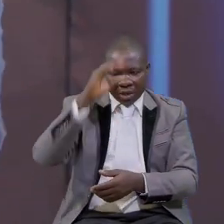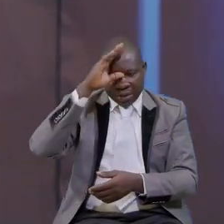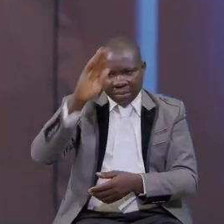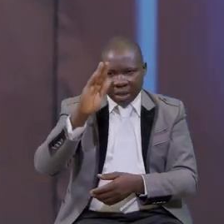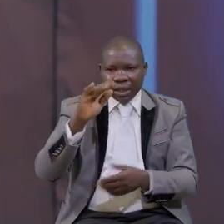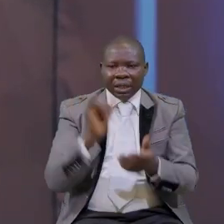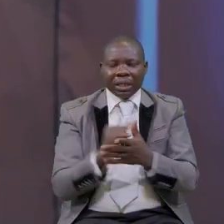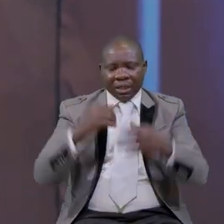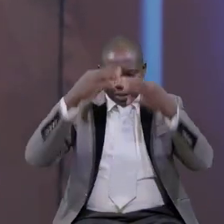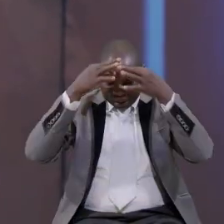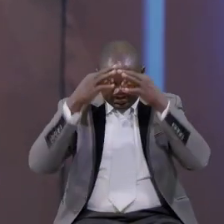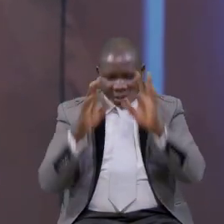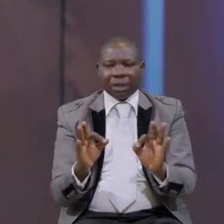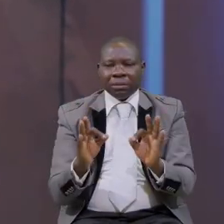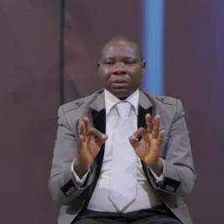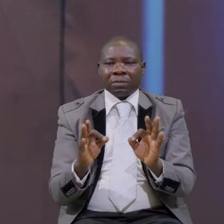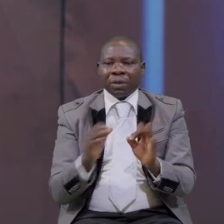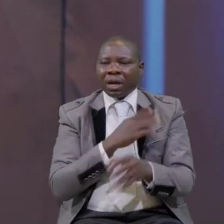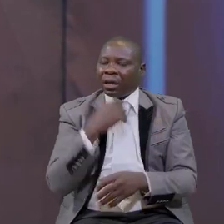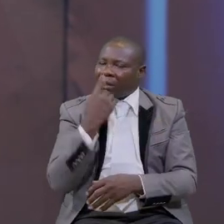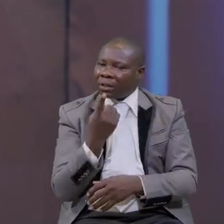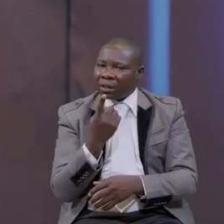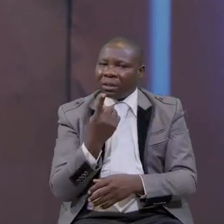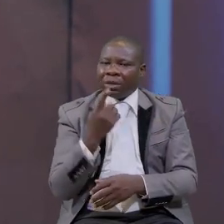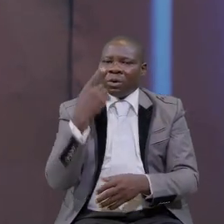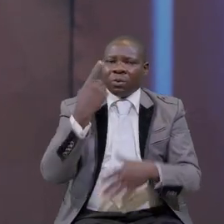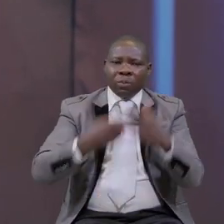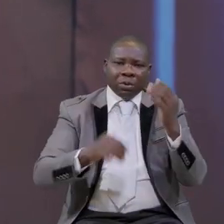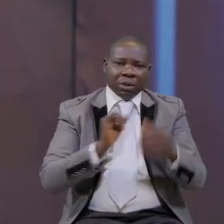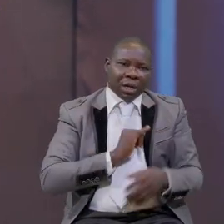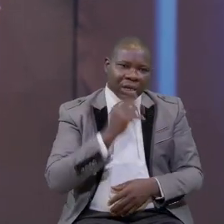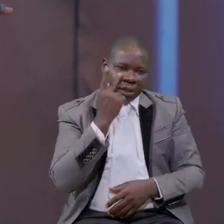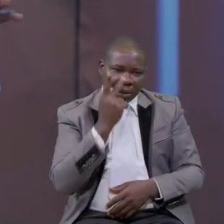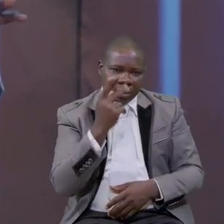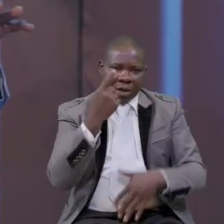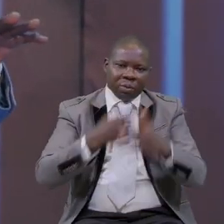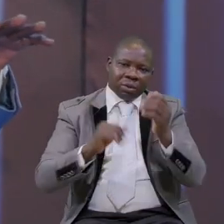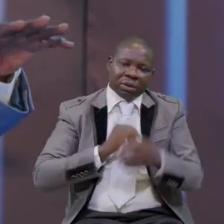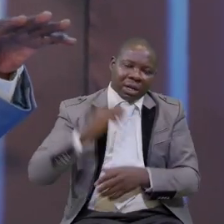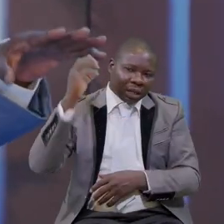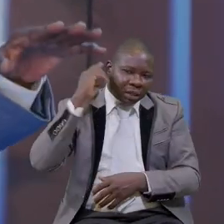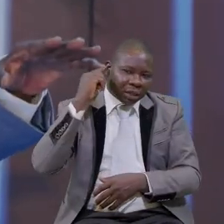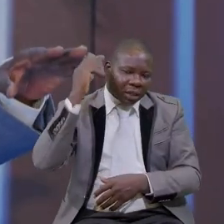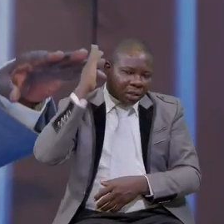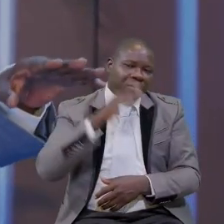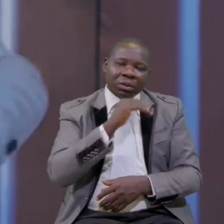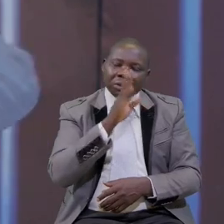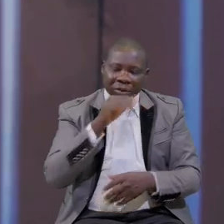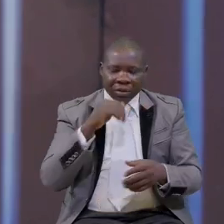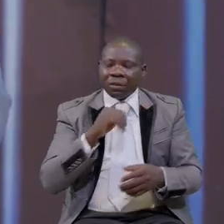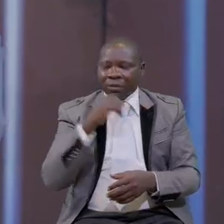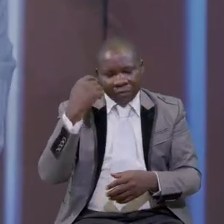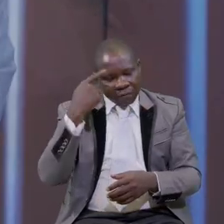homme, qui a pris la décision. Et il a dit, ce que je vois, ce que j'entends, ne sera pour